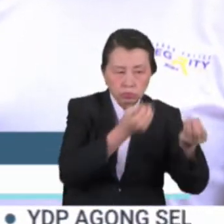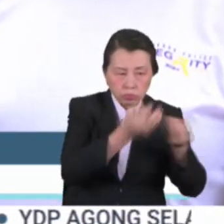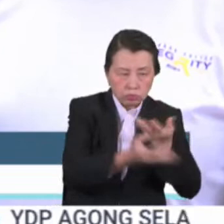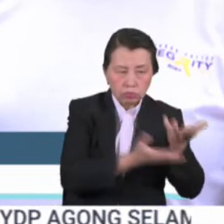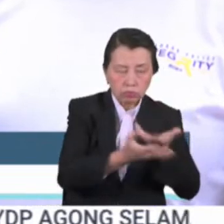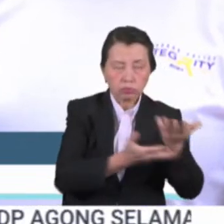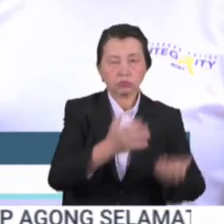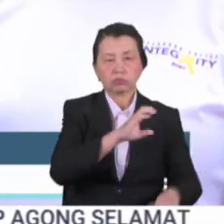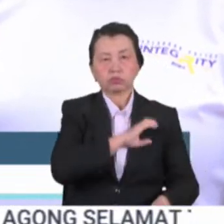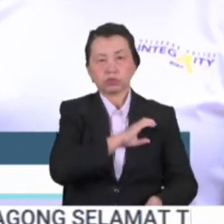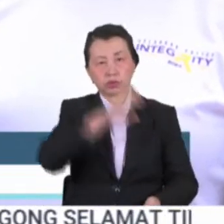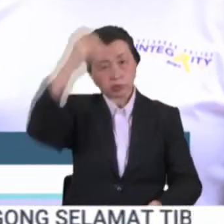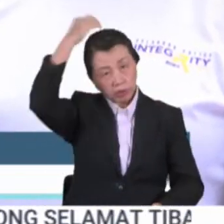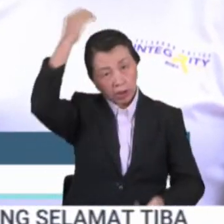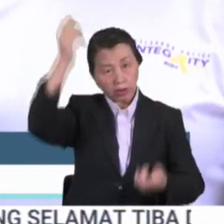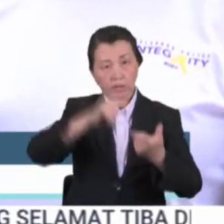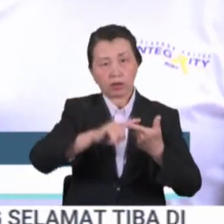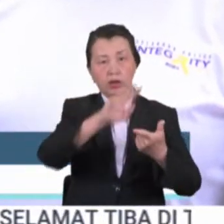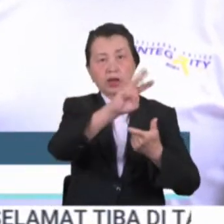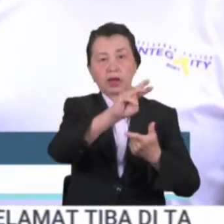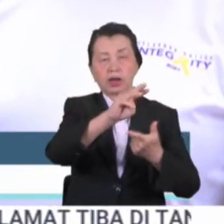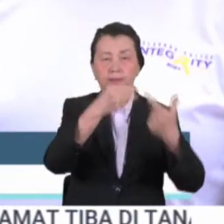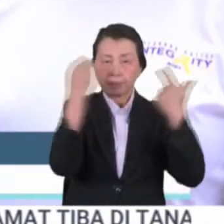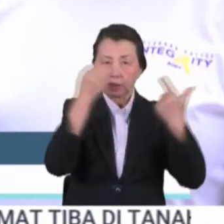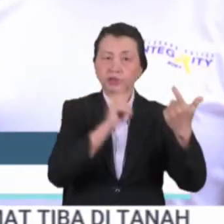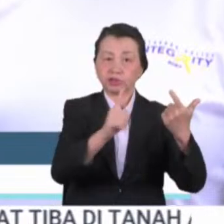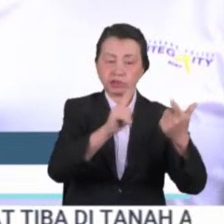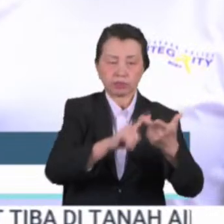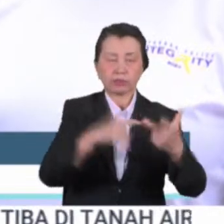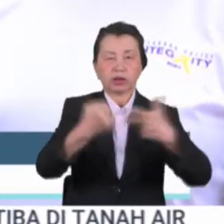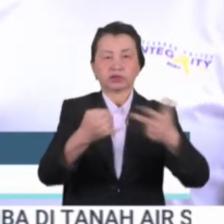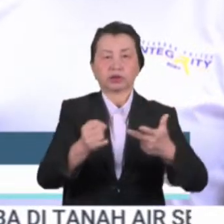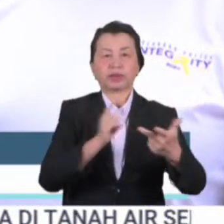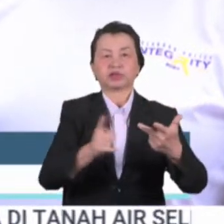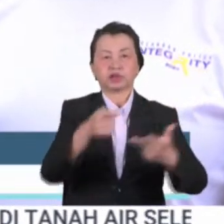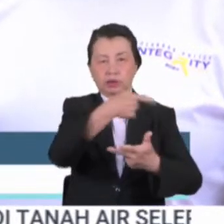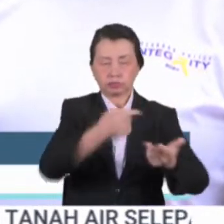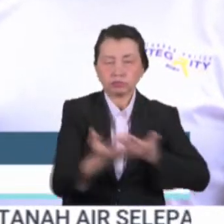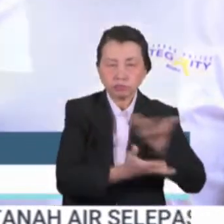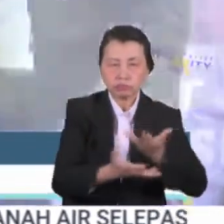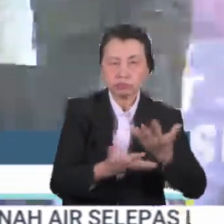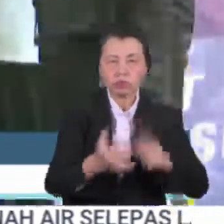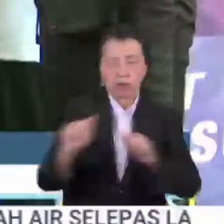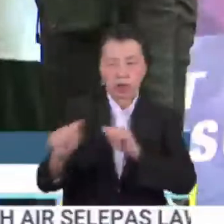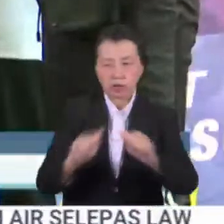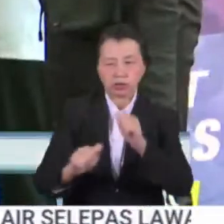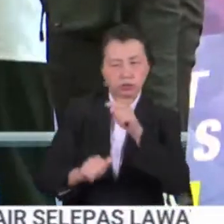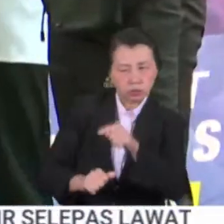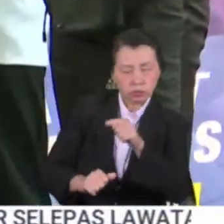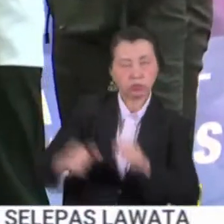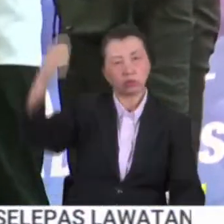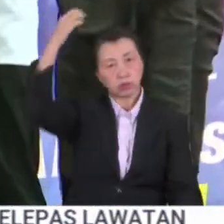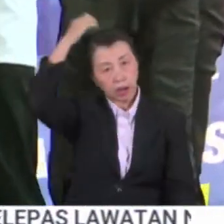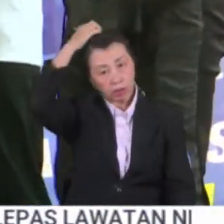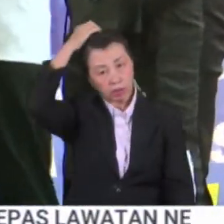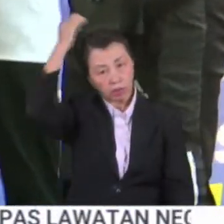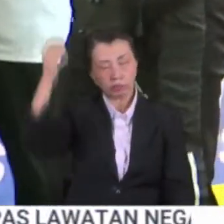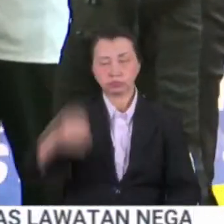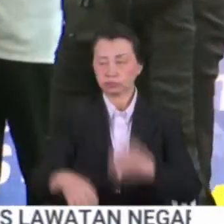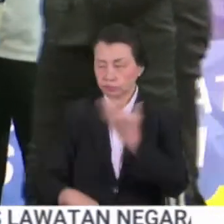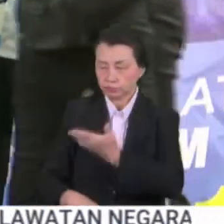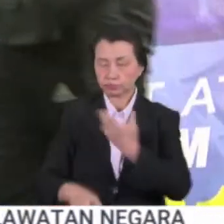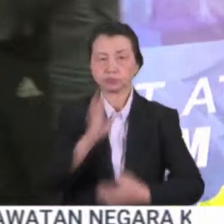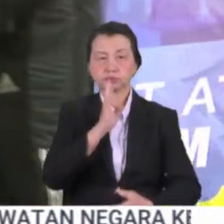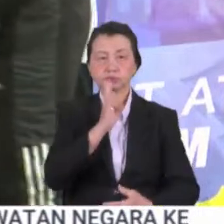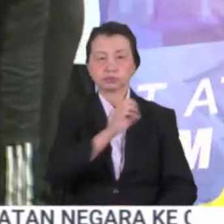Polis Selangor dan juga MAIS serta JAIS yang melibatkan aktiviti di Selangor. Beliau mengulas